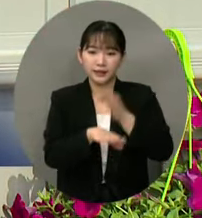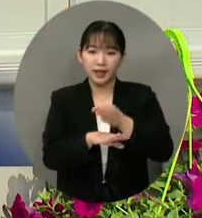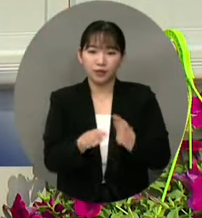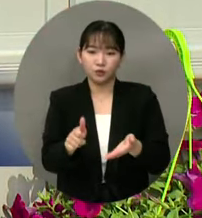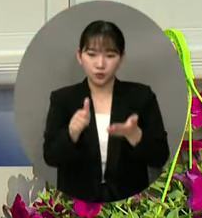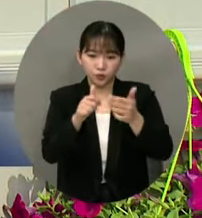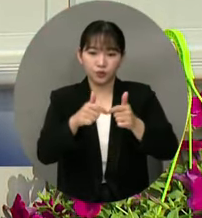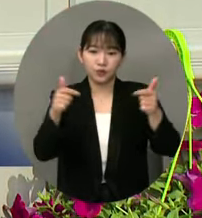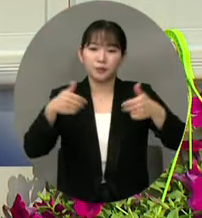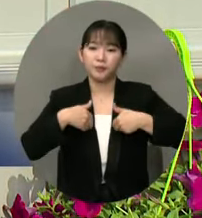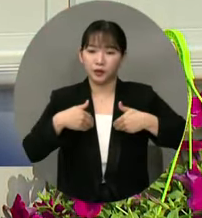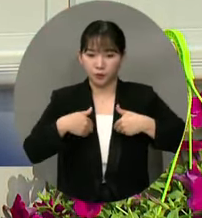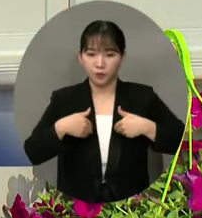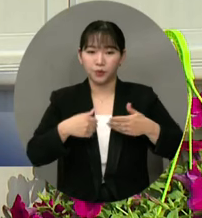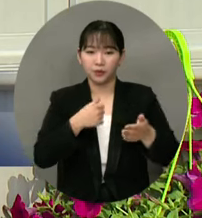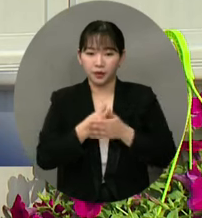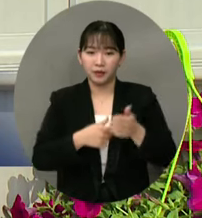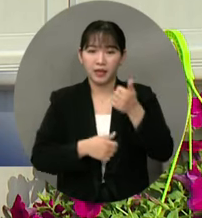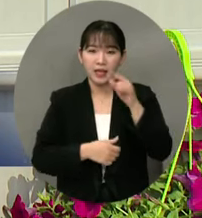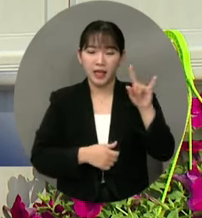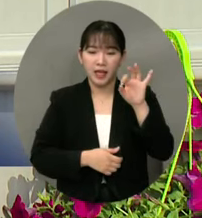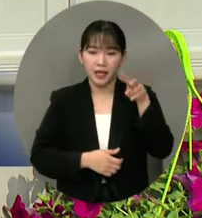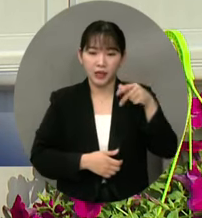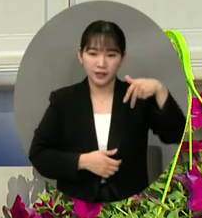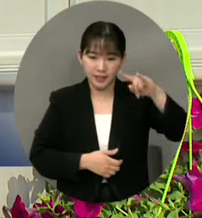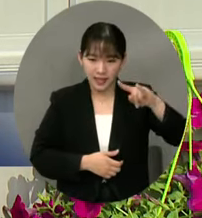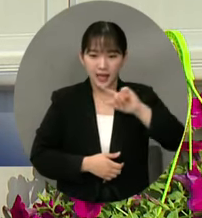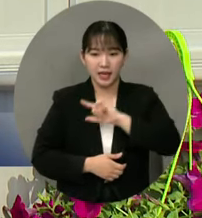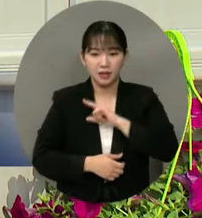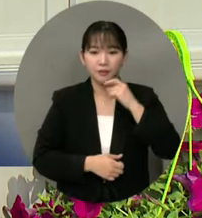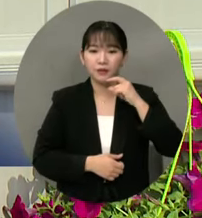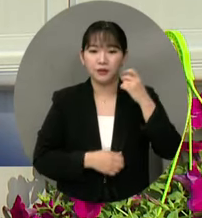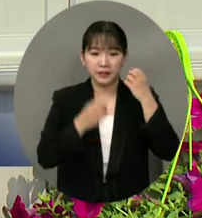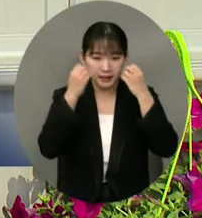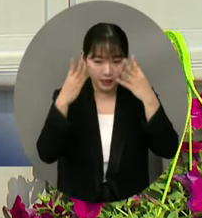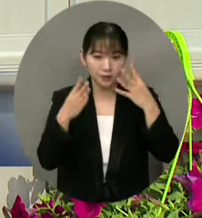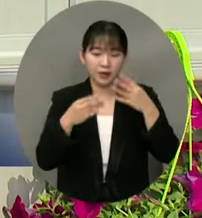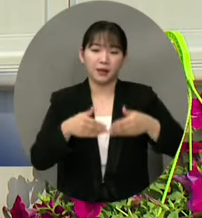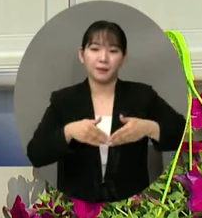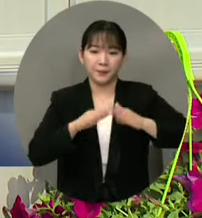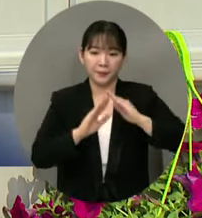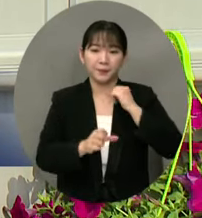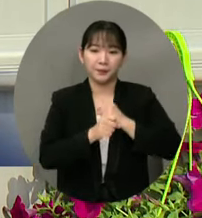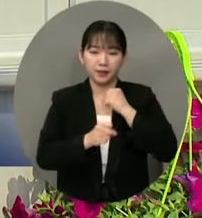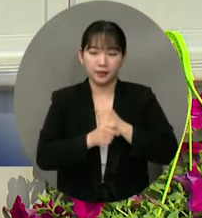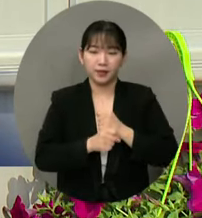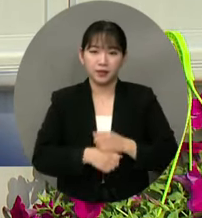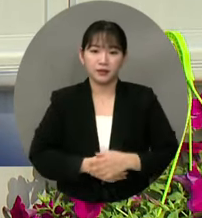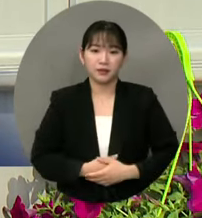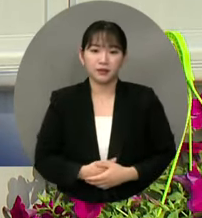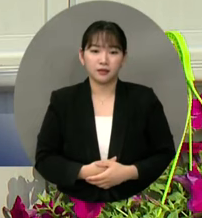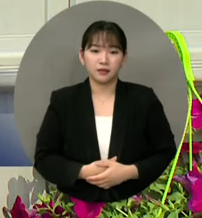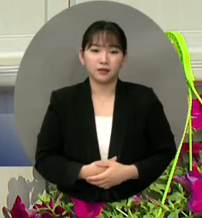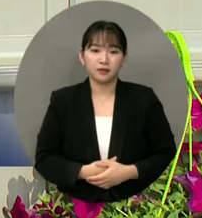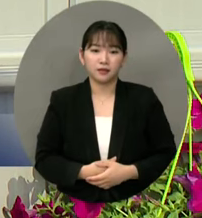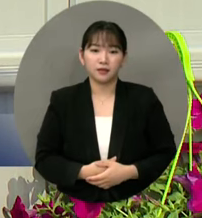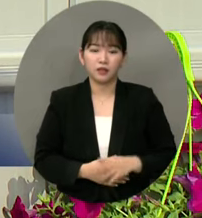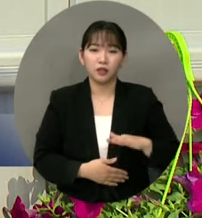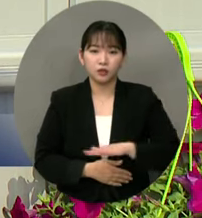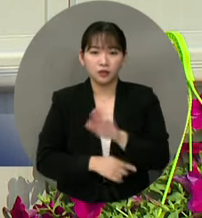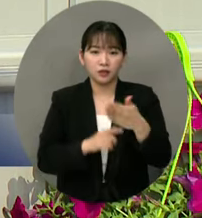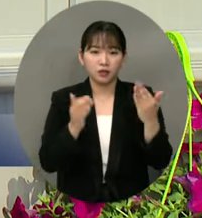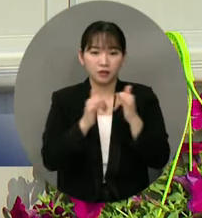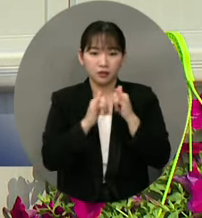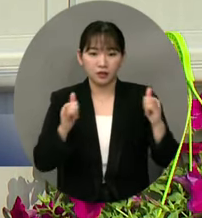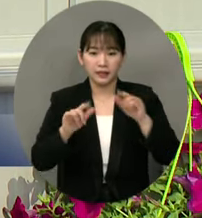촉진을 확대시켜야 할 필요가 있을 것 같아가지고 해연제라는 이름으로 새로 탄생을 했습니다. 그래서 우리